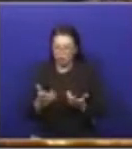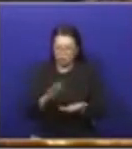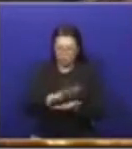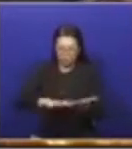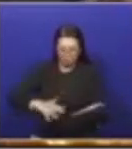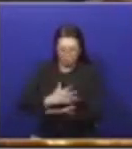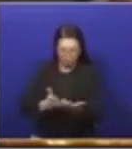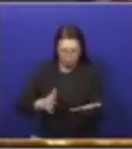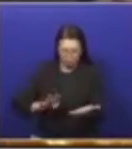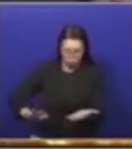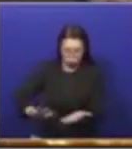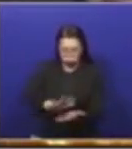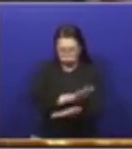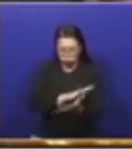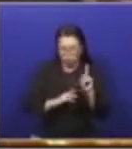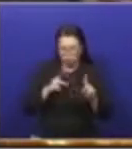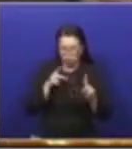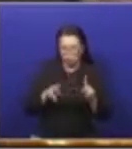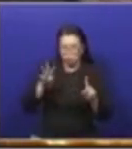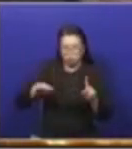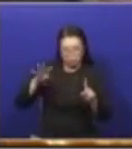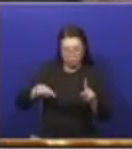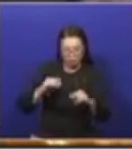และการทำแผนที่ 1ต่อ 4พันนี้เป็นโครงการที่ชาวบ้านไม่ได้รับรู้นะครับเท่ากับว่ากระทรวงทรัพยากรธรรมชาติและสิ่งแวดล้อมจะทำแผนที่ขึ้นมาใหม่อีกฉบับ